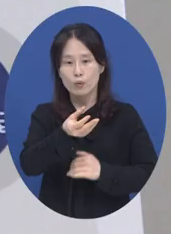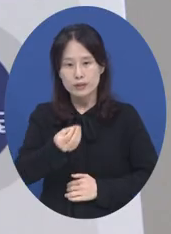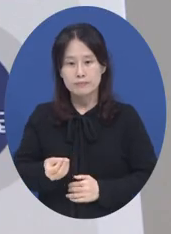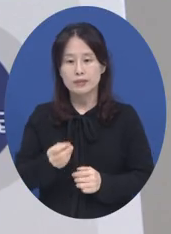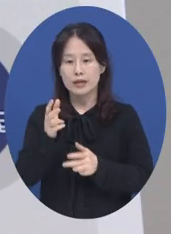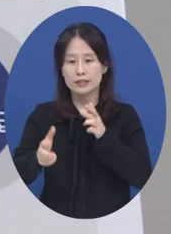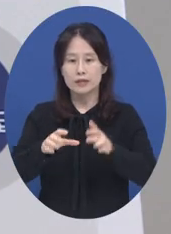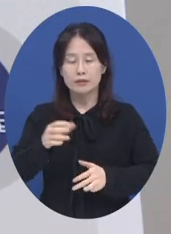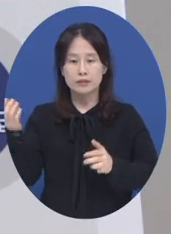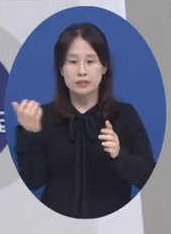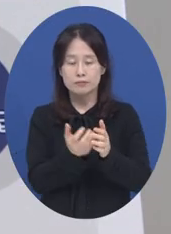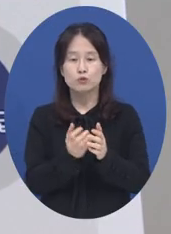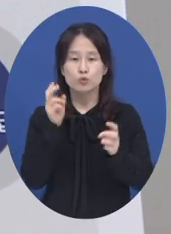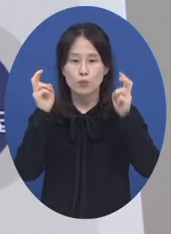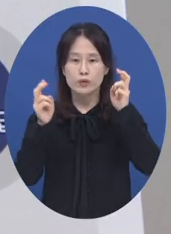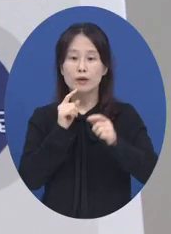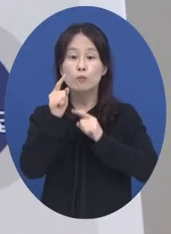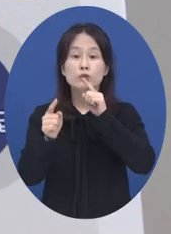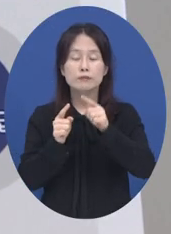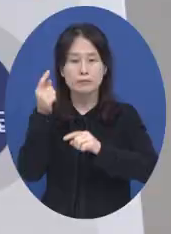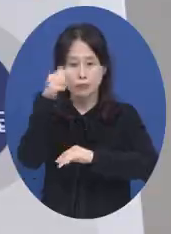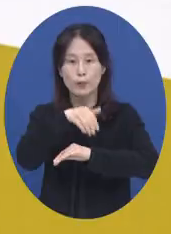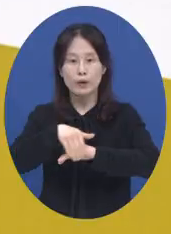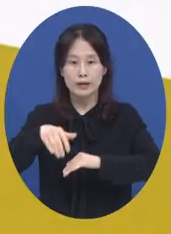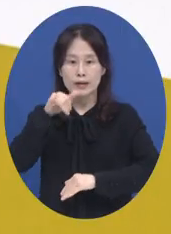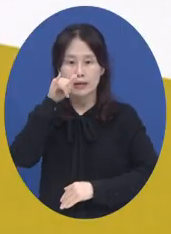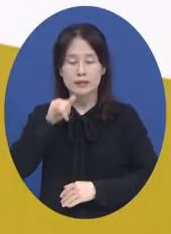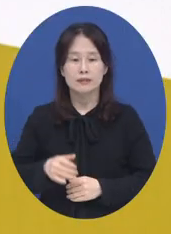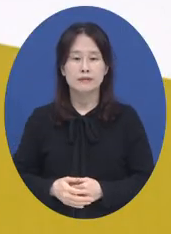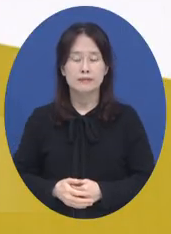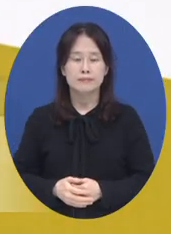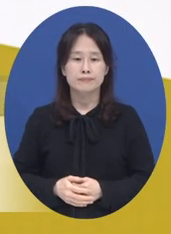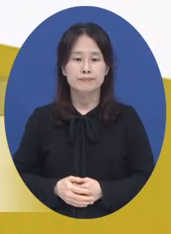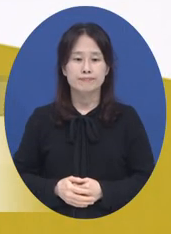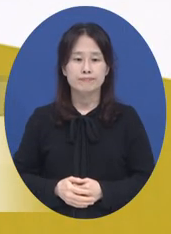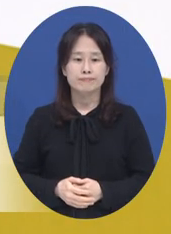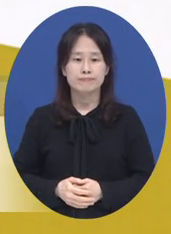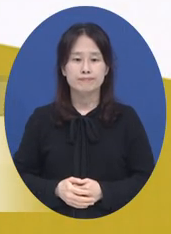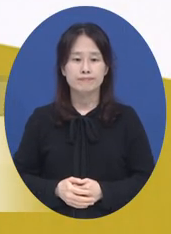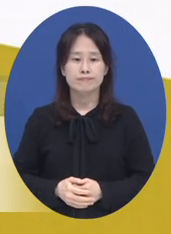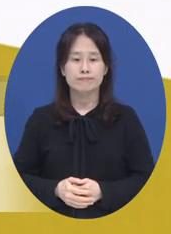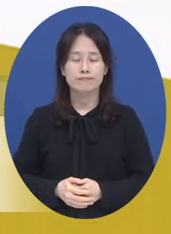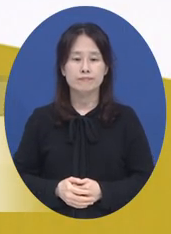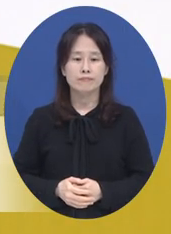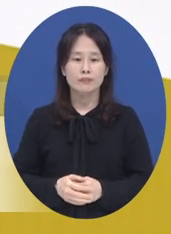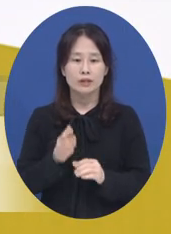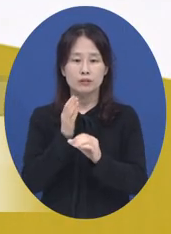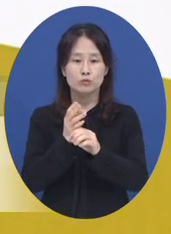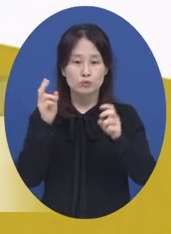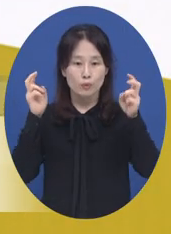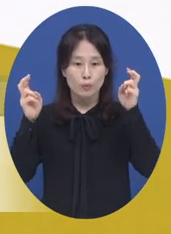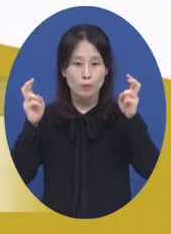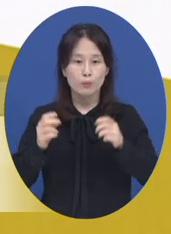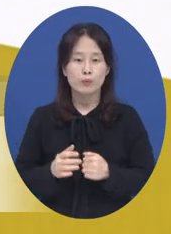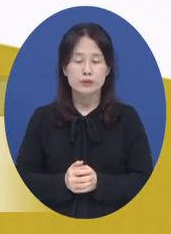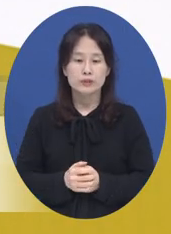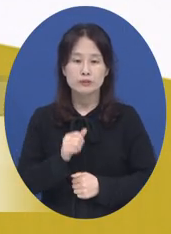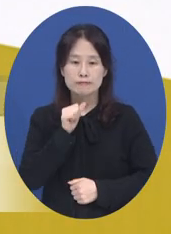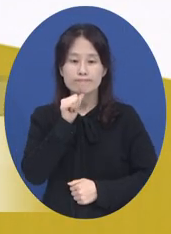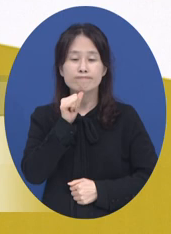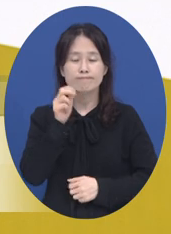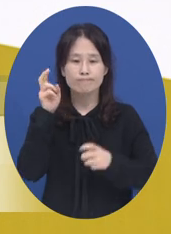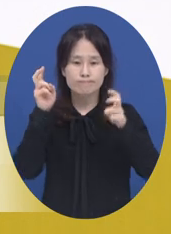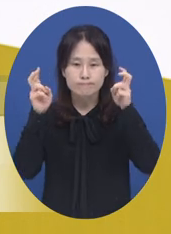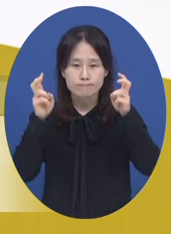입주기업 모집을 시작할 계획입니다 우리 금지로 는 중소기업 염색이 업